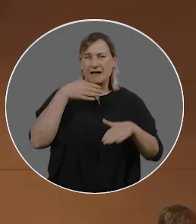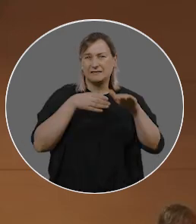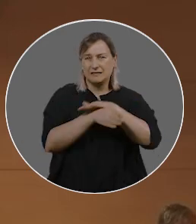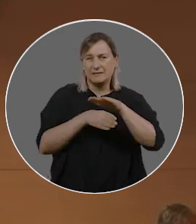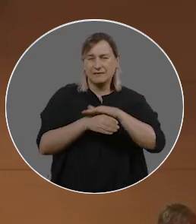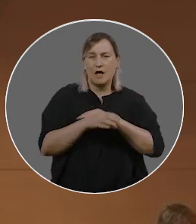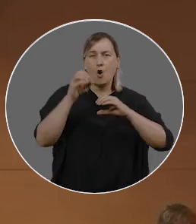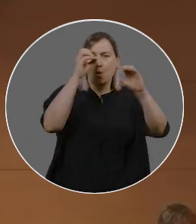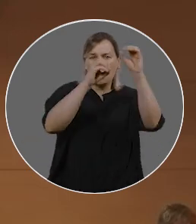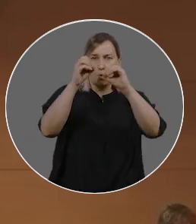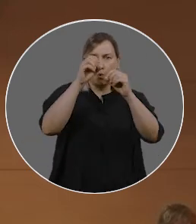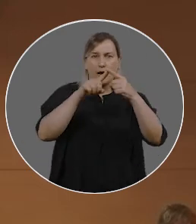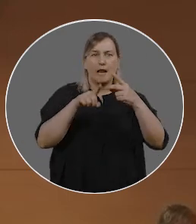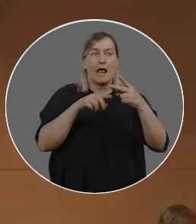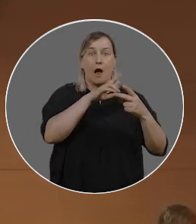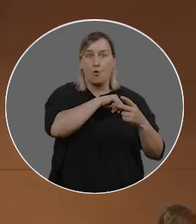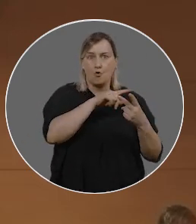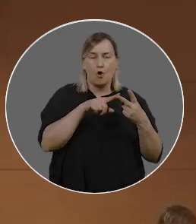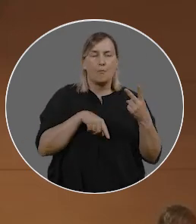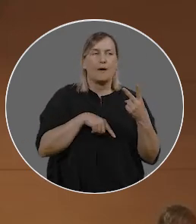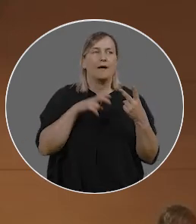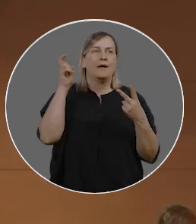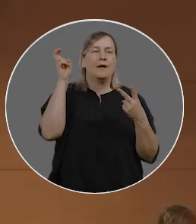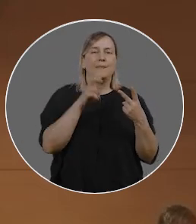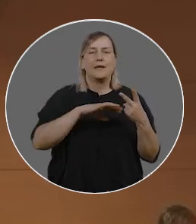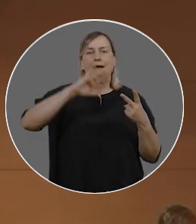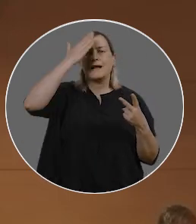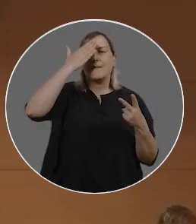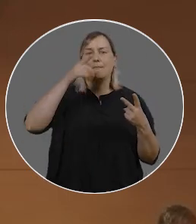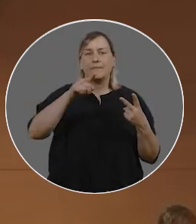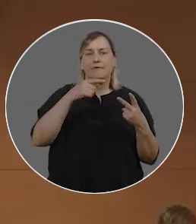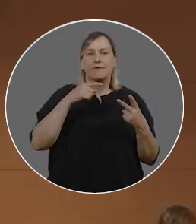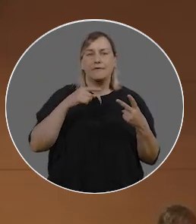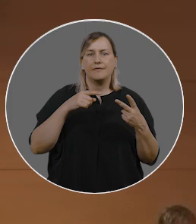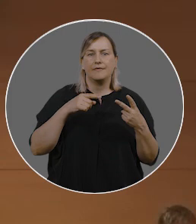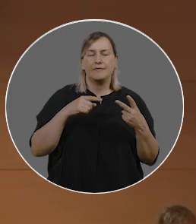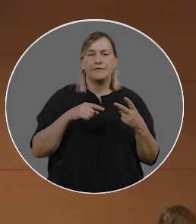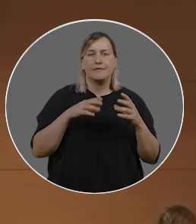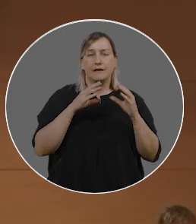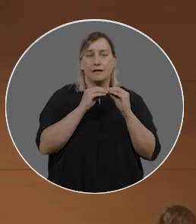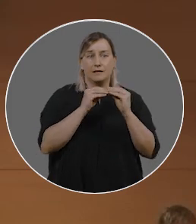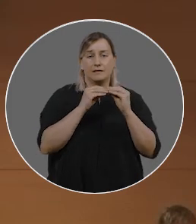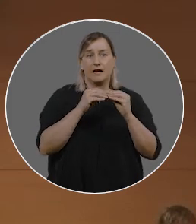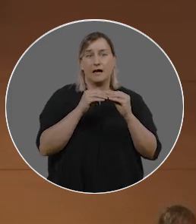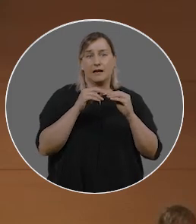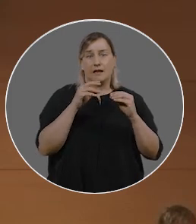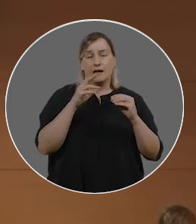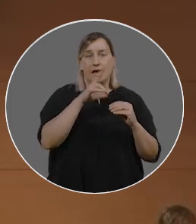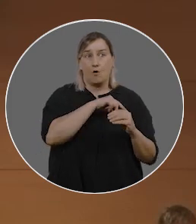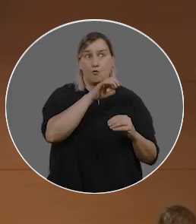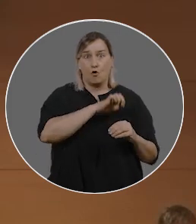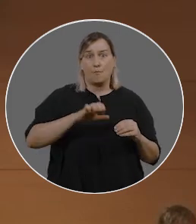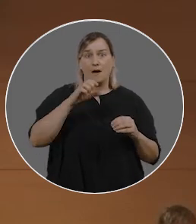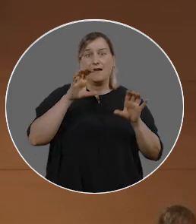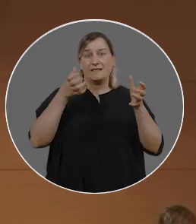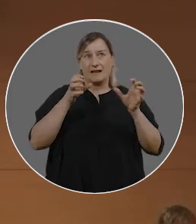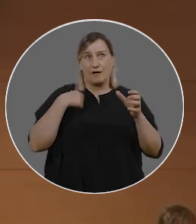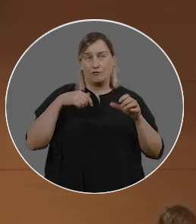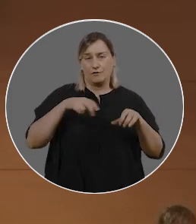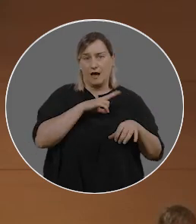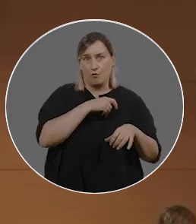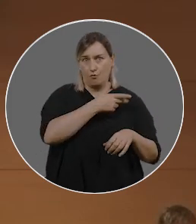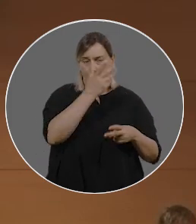cap d'accessibilitat de Google a Europa, ens ve el cap de la European Broadcasting Union, per tant tots els